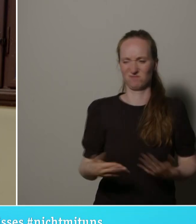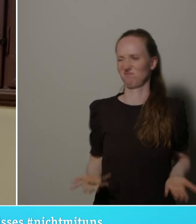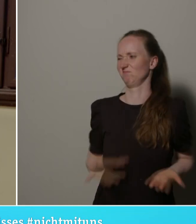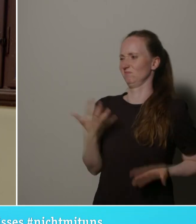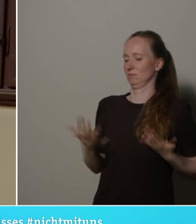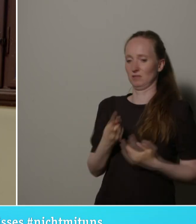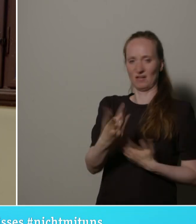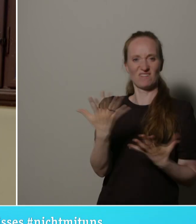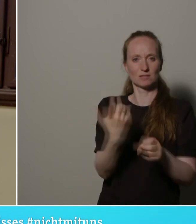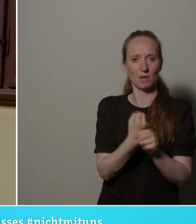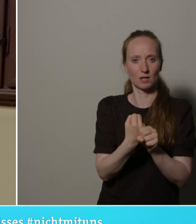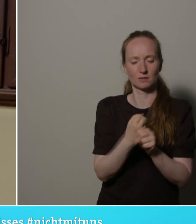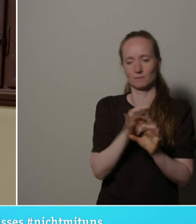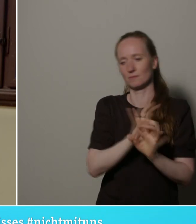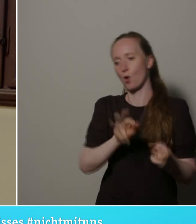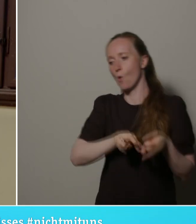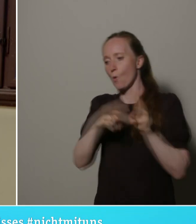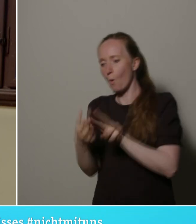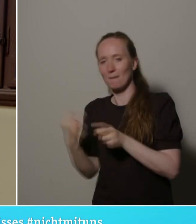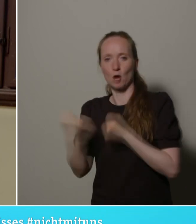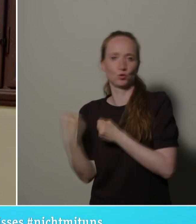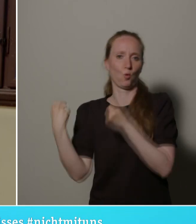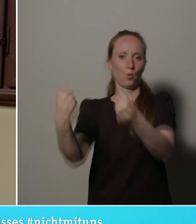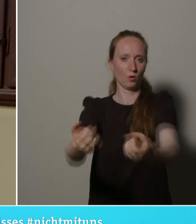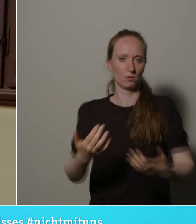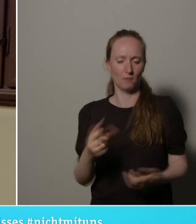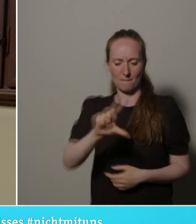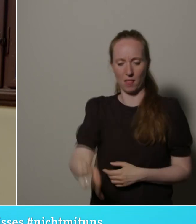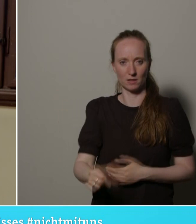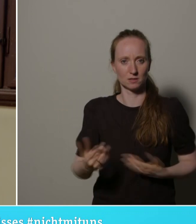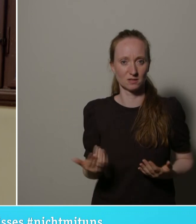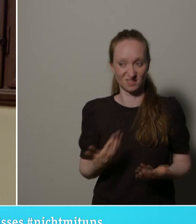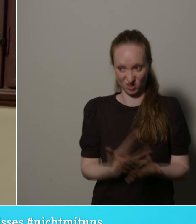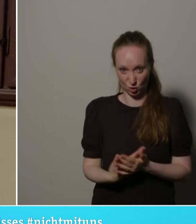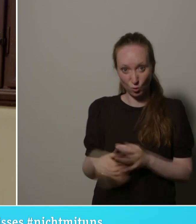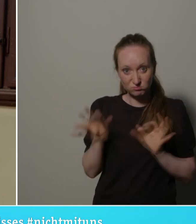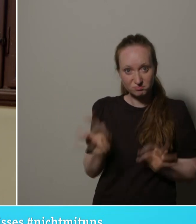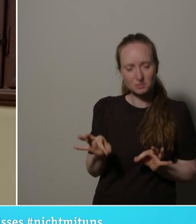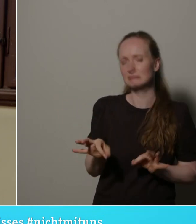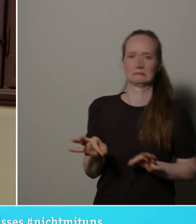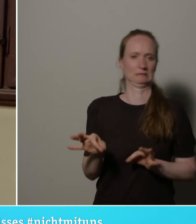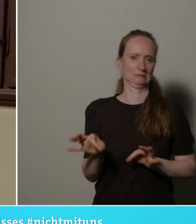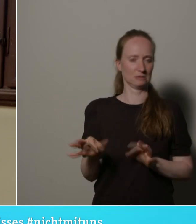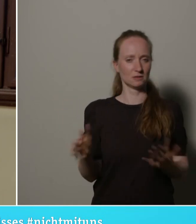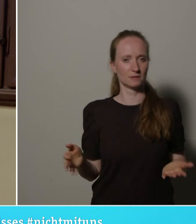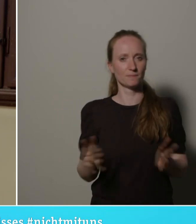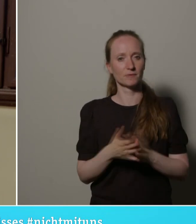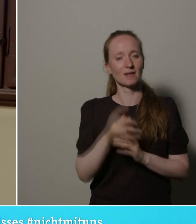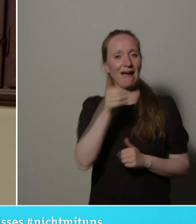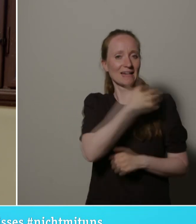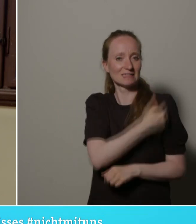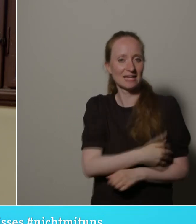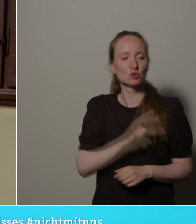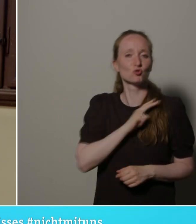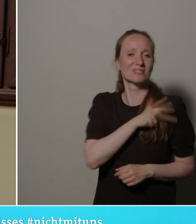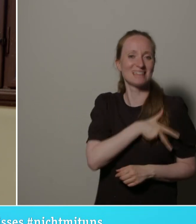sie? Sie nehmen dann lieber das Auto. Aber das kann doch nicht die Alternative sein. Uns geht es auf der einen Seite darum, dass es sozial verträglich ist,